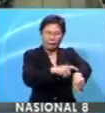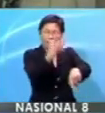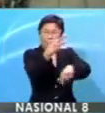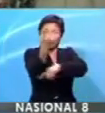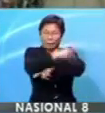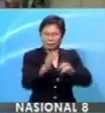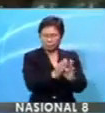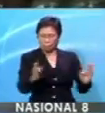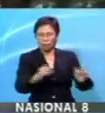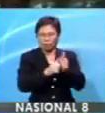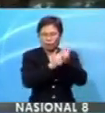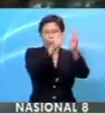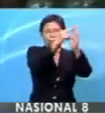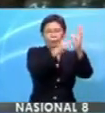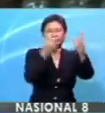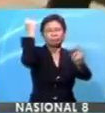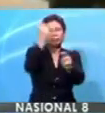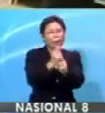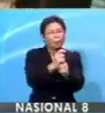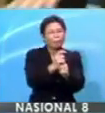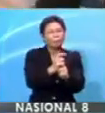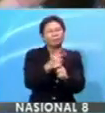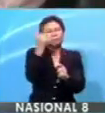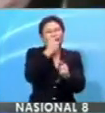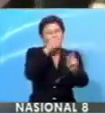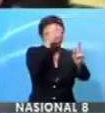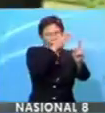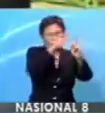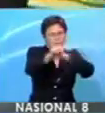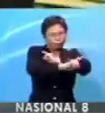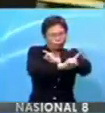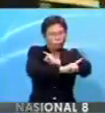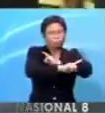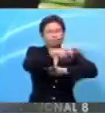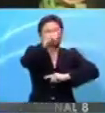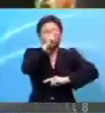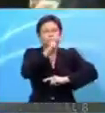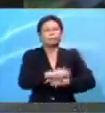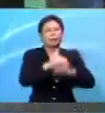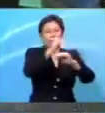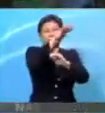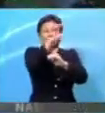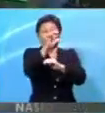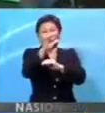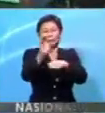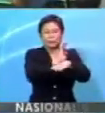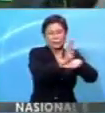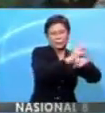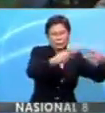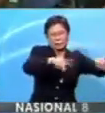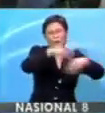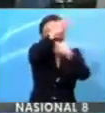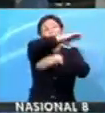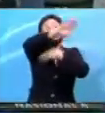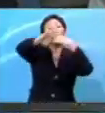Hari untuk mematuhi peraturan ditetapkan bagi mengelak dikenakan tindakan tegas lebih 590 premis perniagaan di seluruh